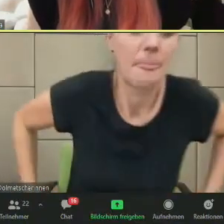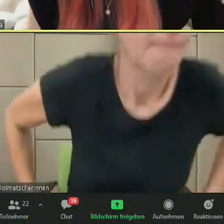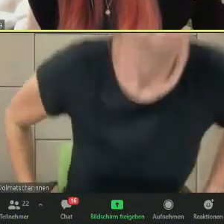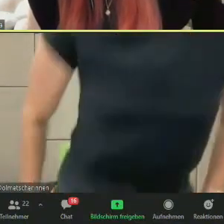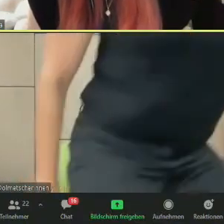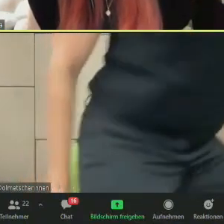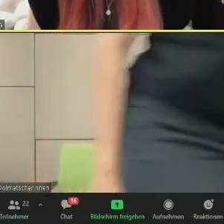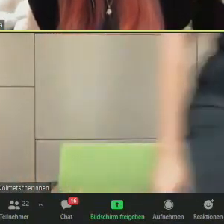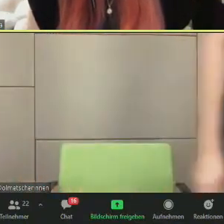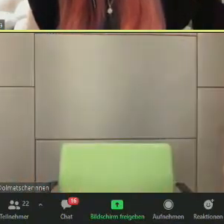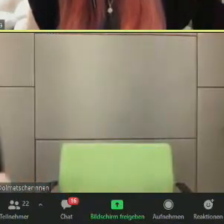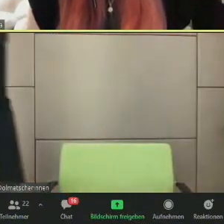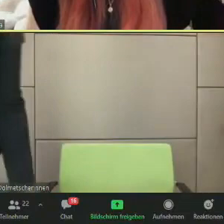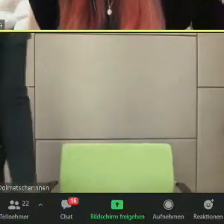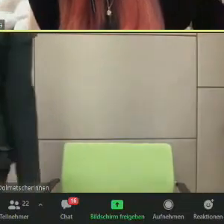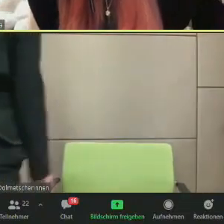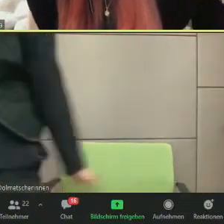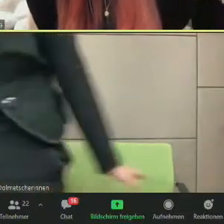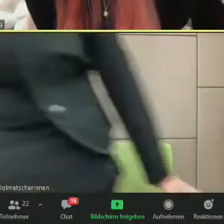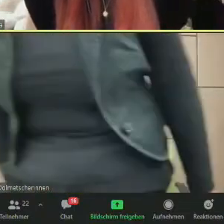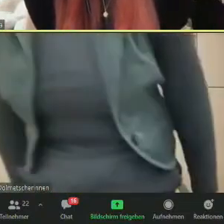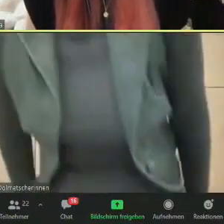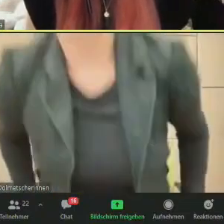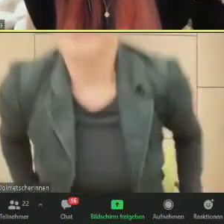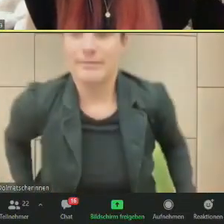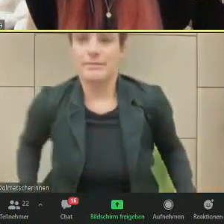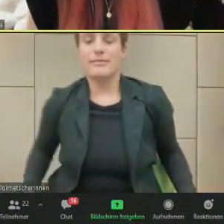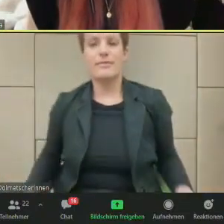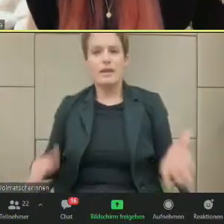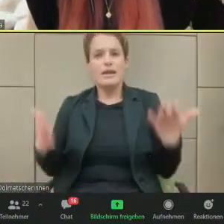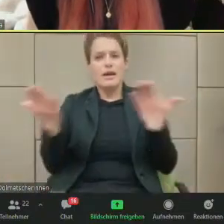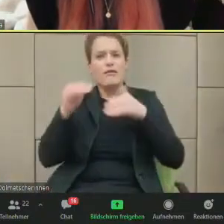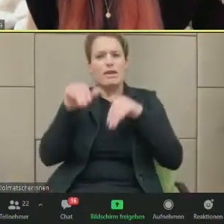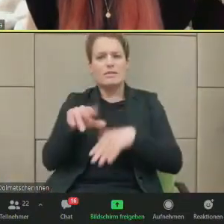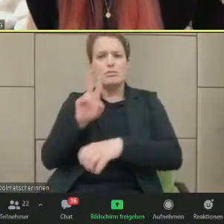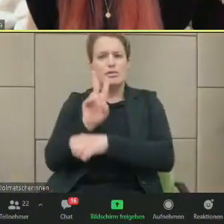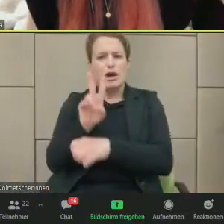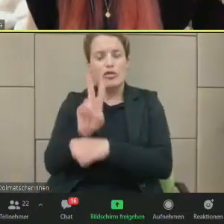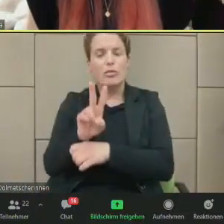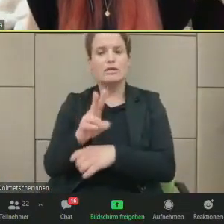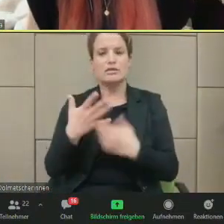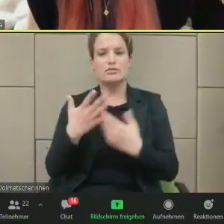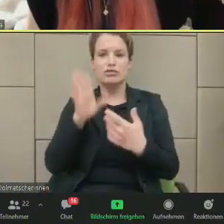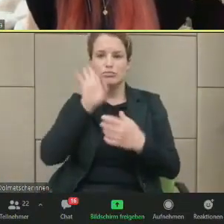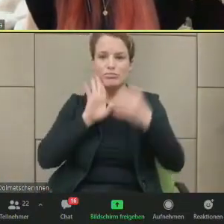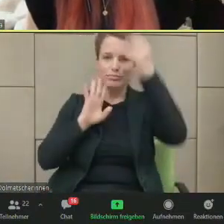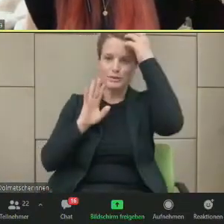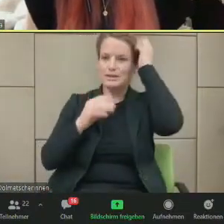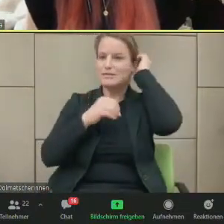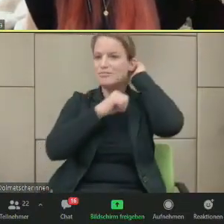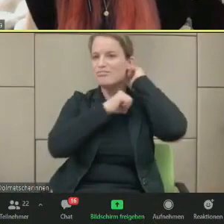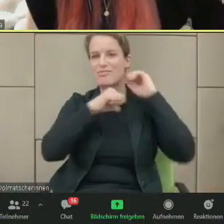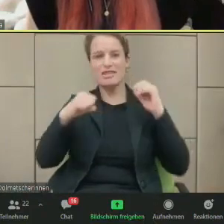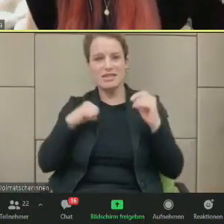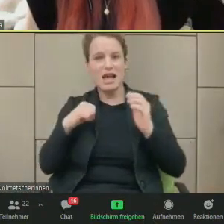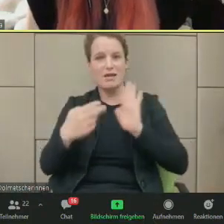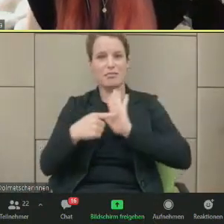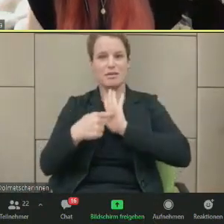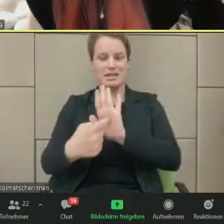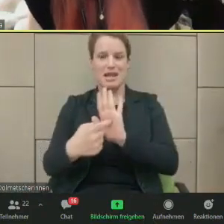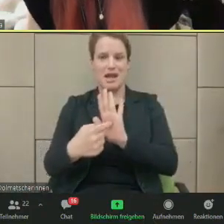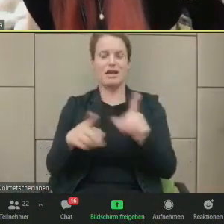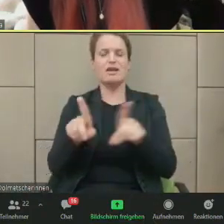So, was gibt's zu beachten eben? Sei du selbst, verwende eine inklusive Sprache